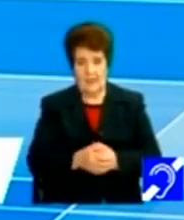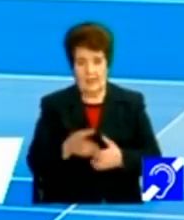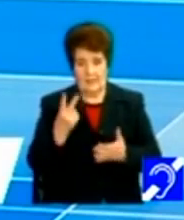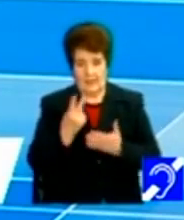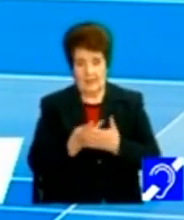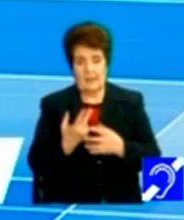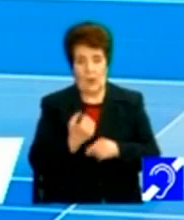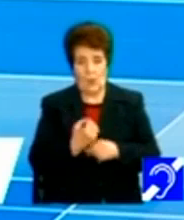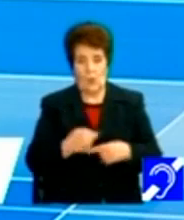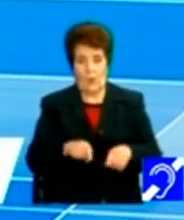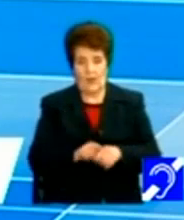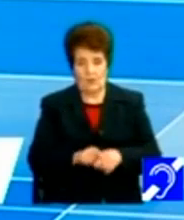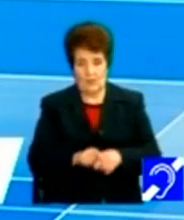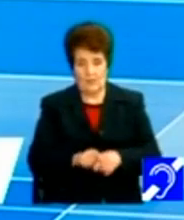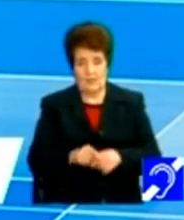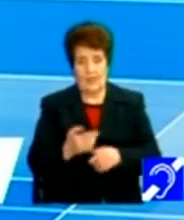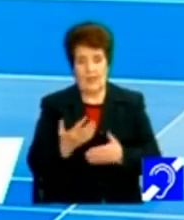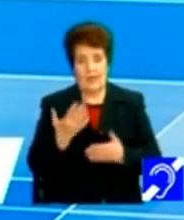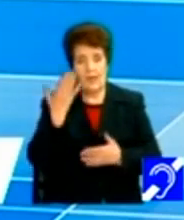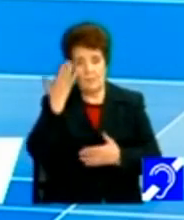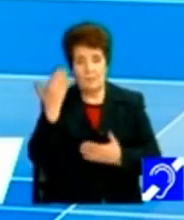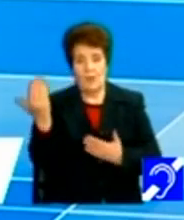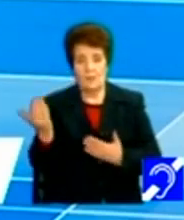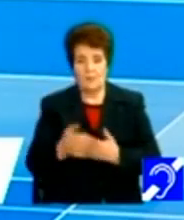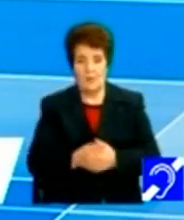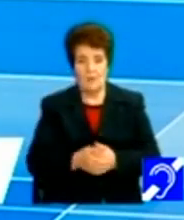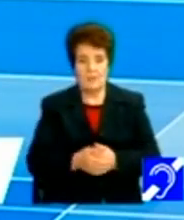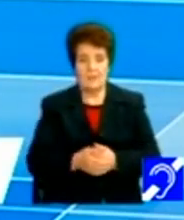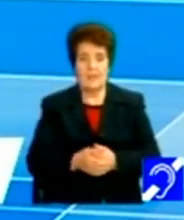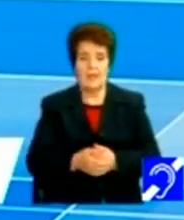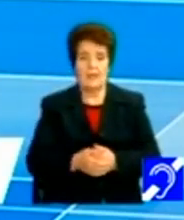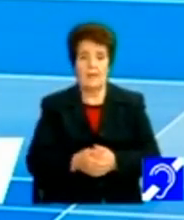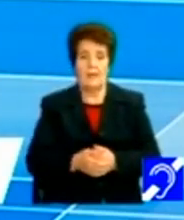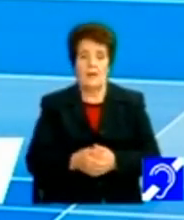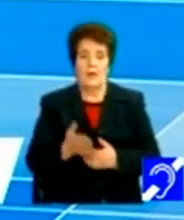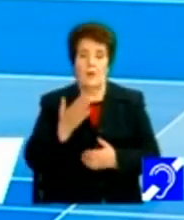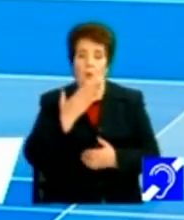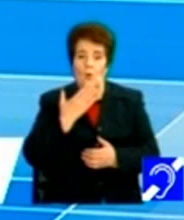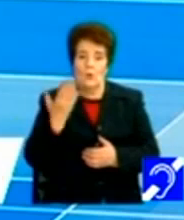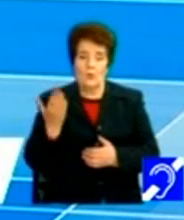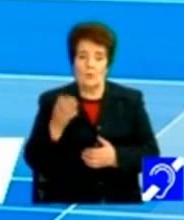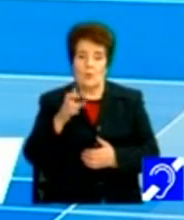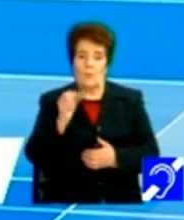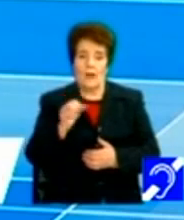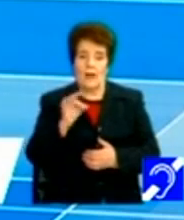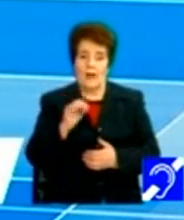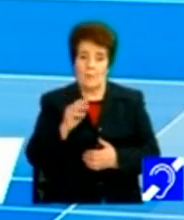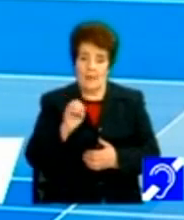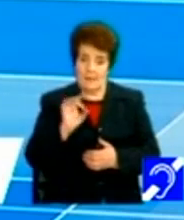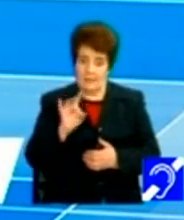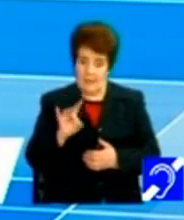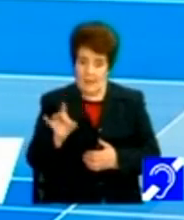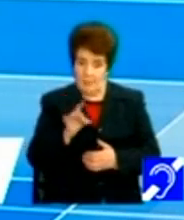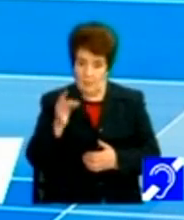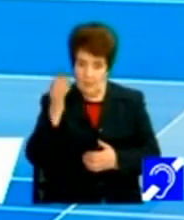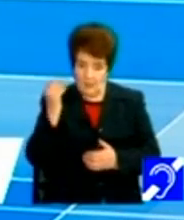că lucrul acesta, în opinia dumneavoastră, se întâmplă. Ultimul barometru al opiniei publice, ultimul